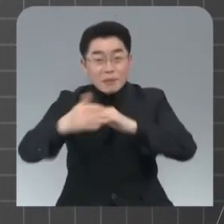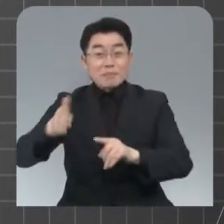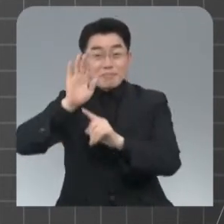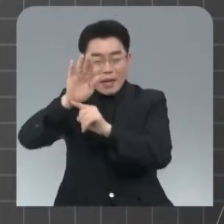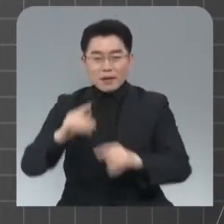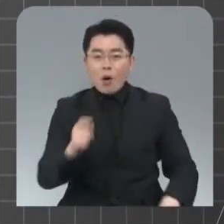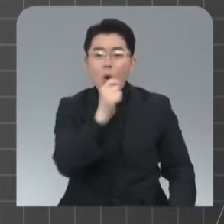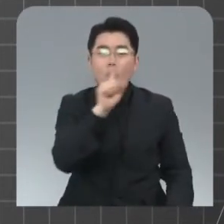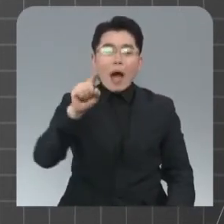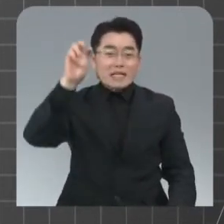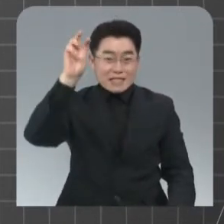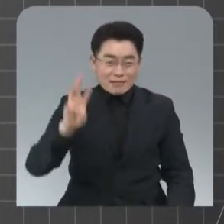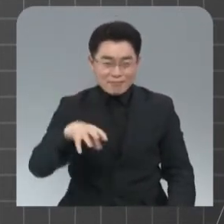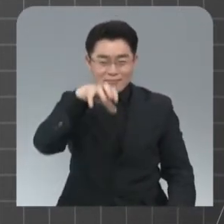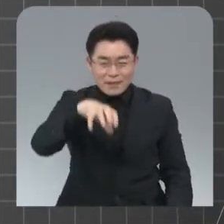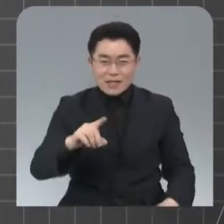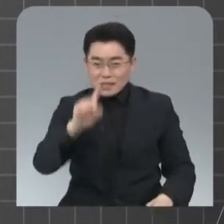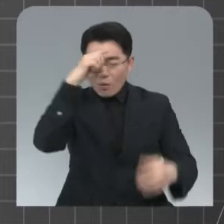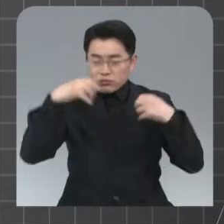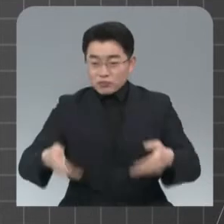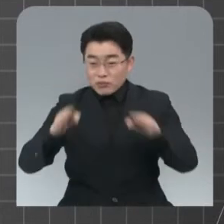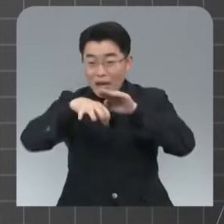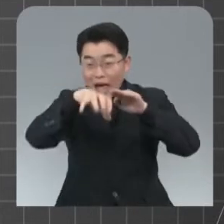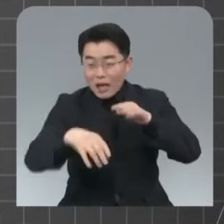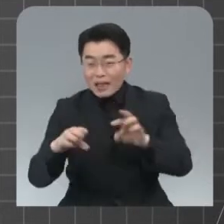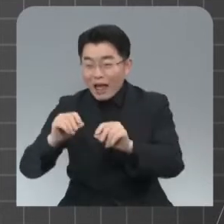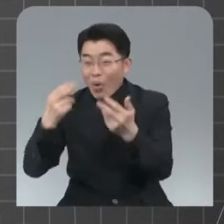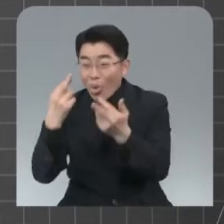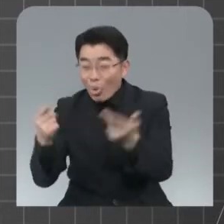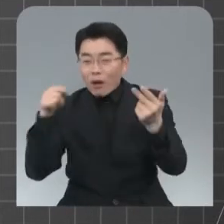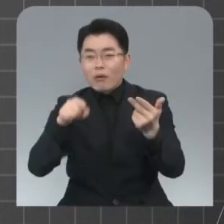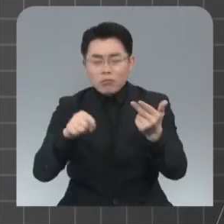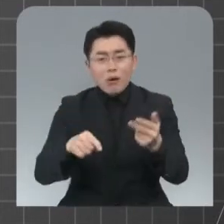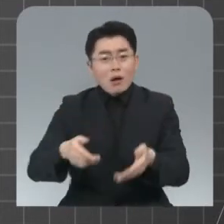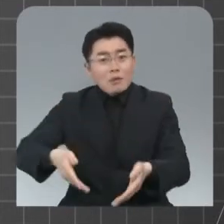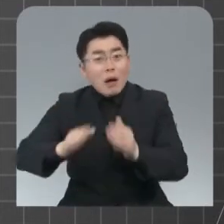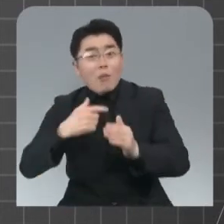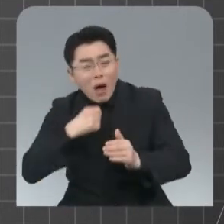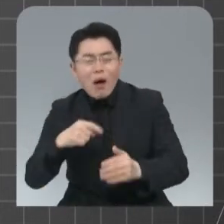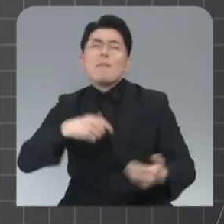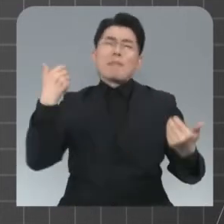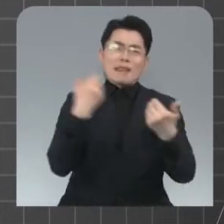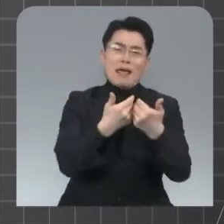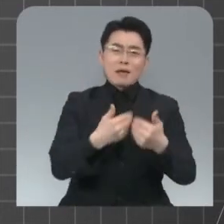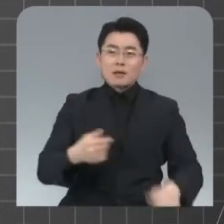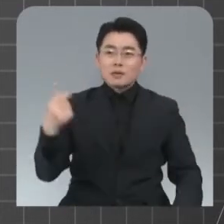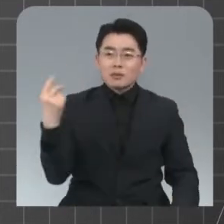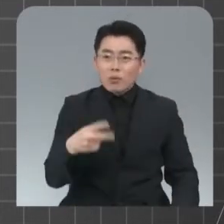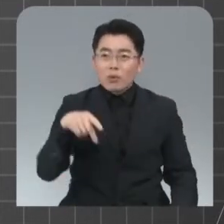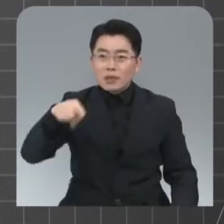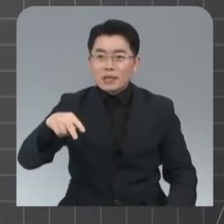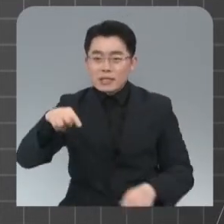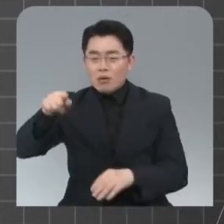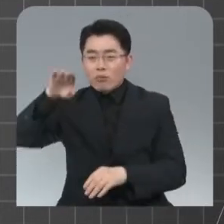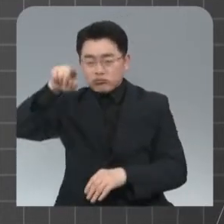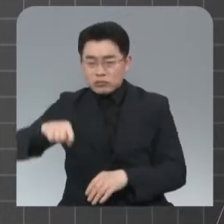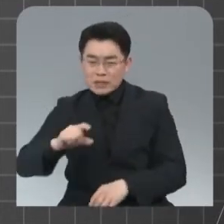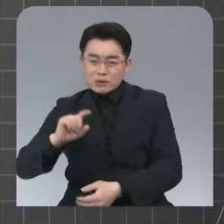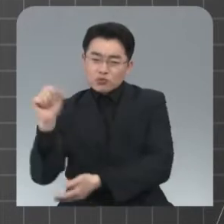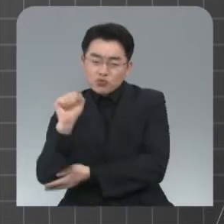과천 정부청사 앞 유휴부지도 주민 반발에 부닥쳤고 서부 면허시험장은 아직 이전 협의도 안